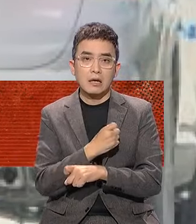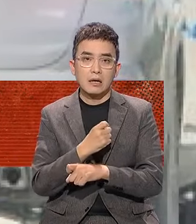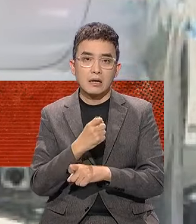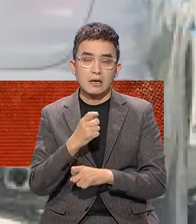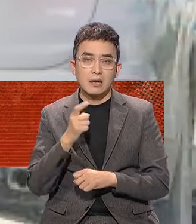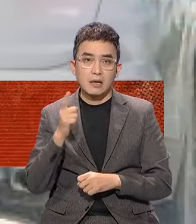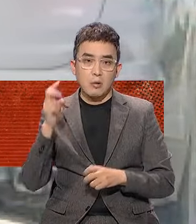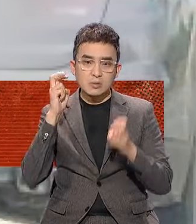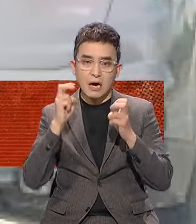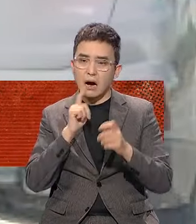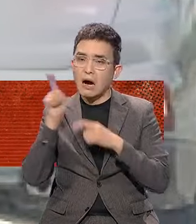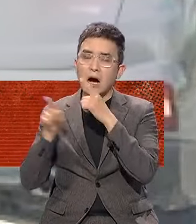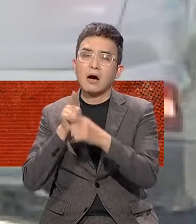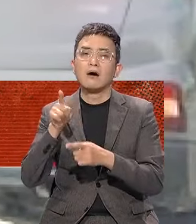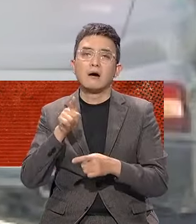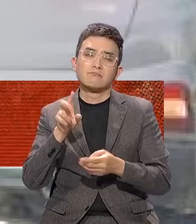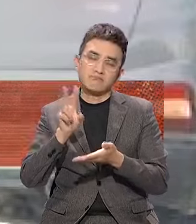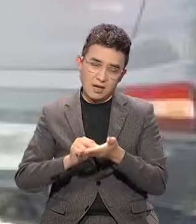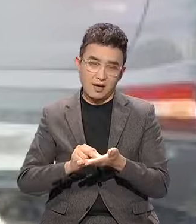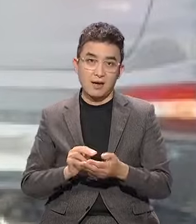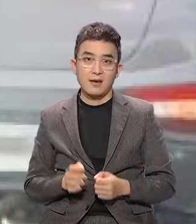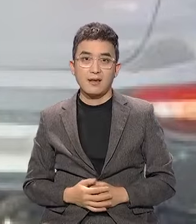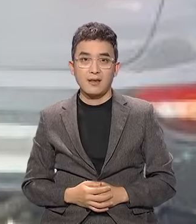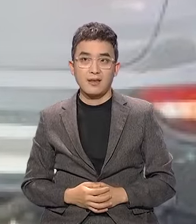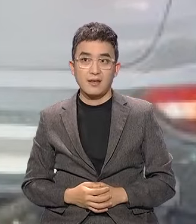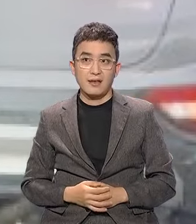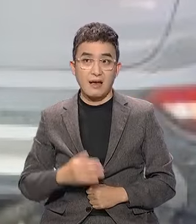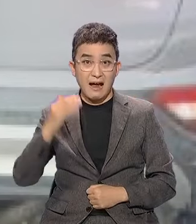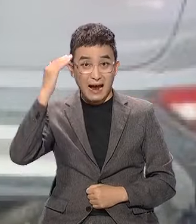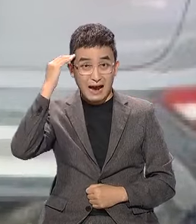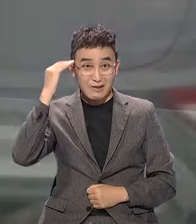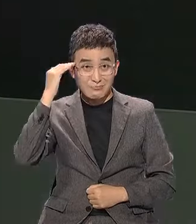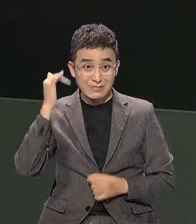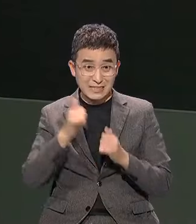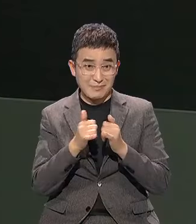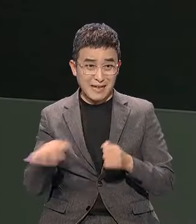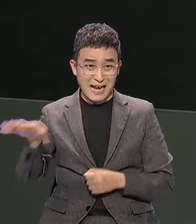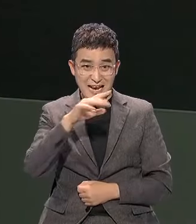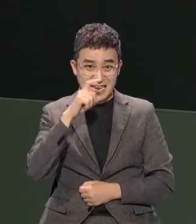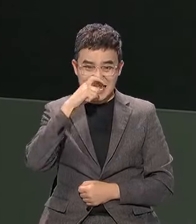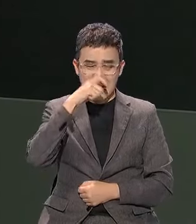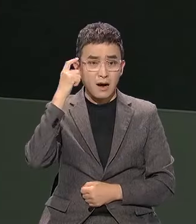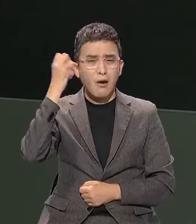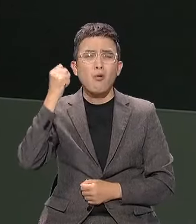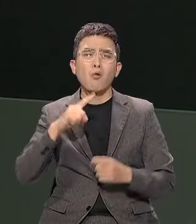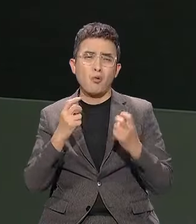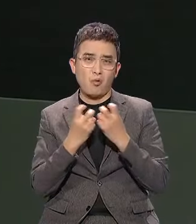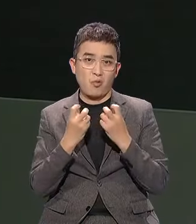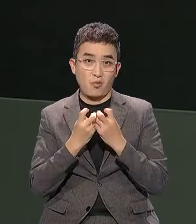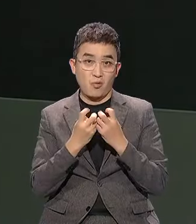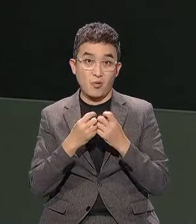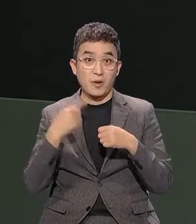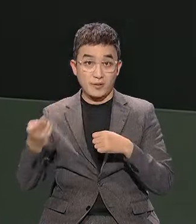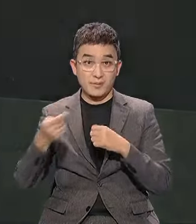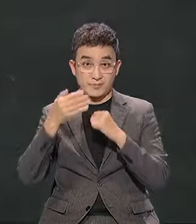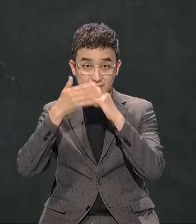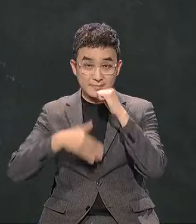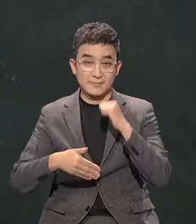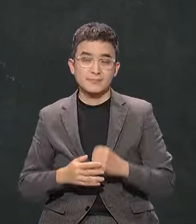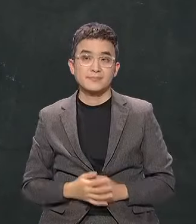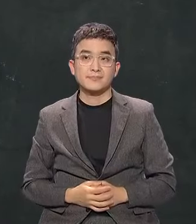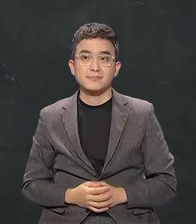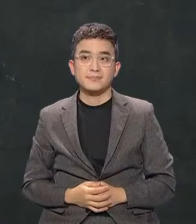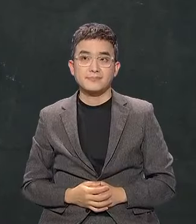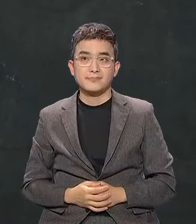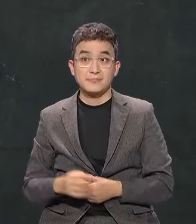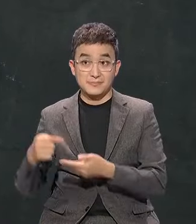전해 주셨습니다 한국 사람들 다 저런 줄 알 거 아니야 또 자이어서 제보 사진 만나보시죠 자